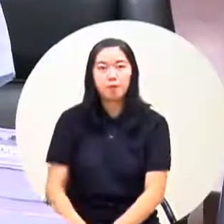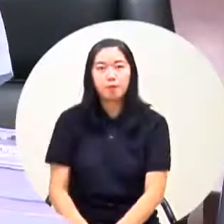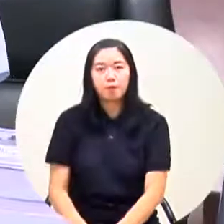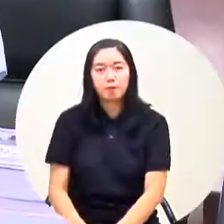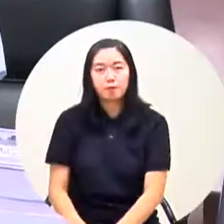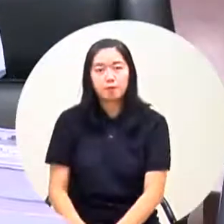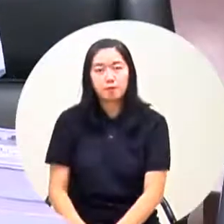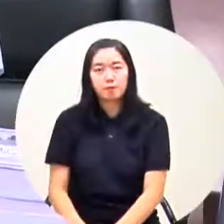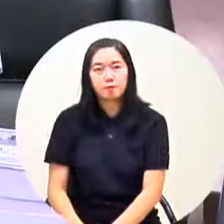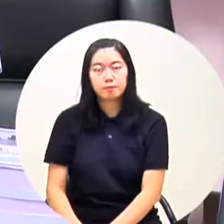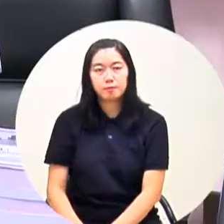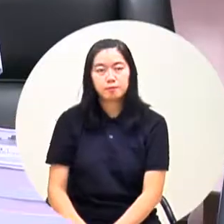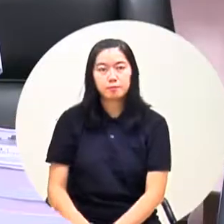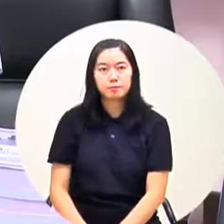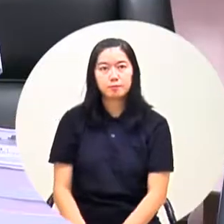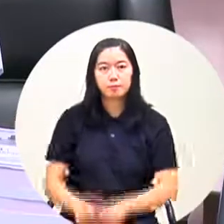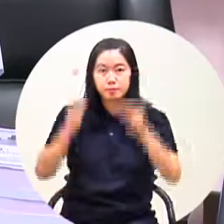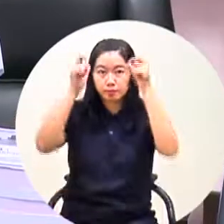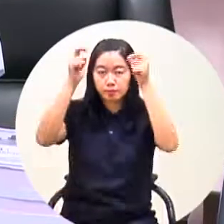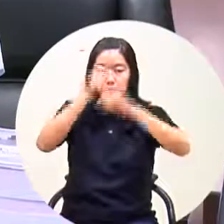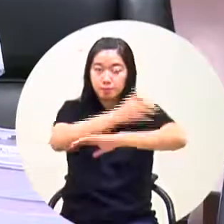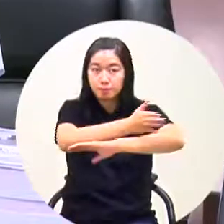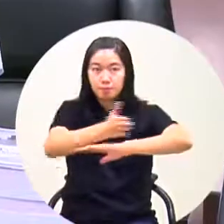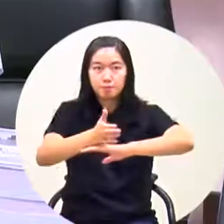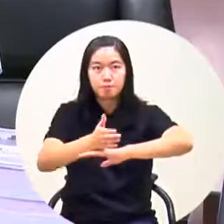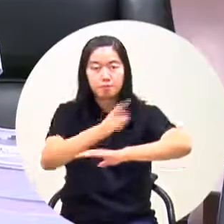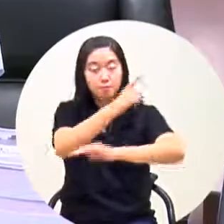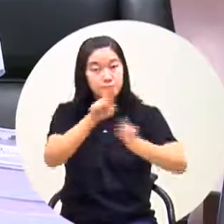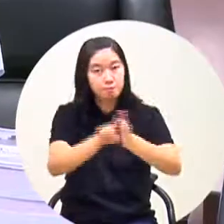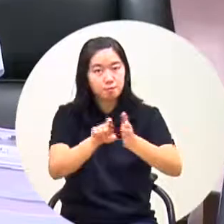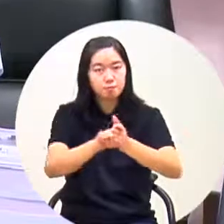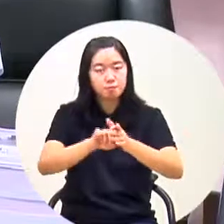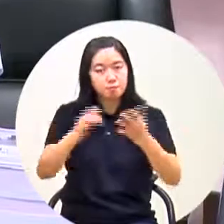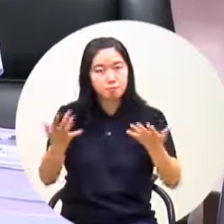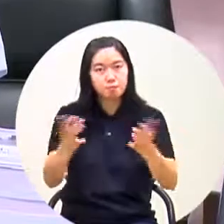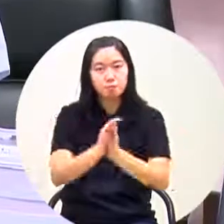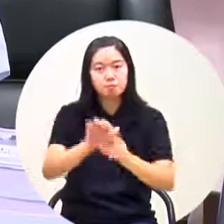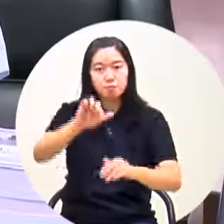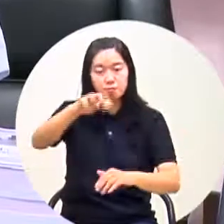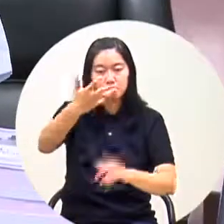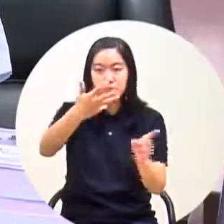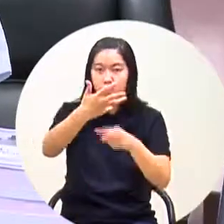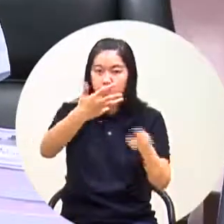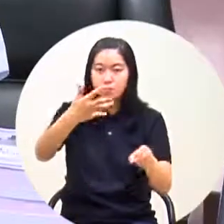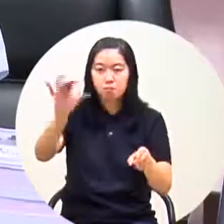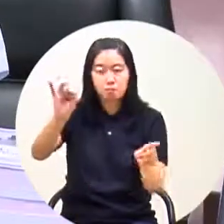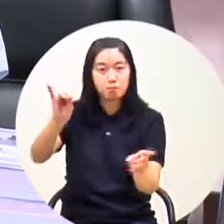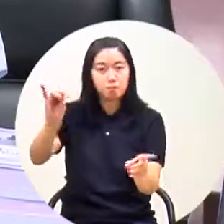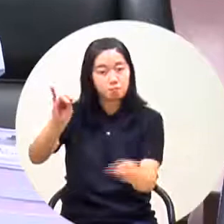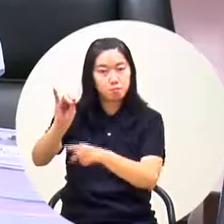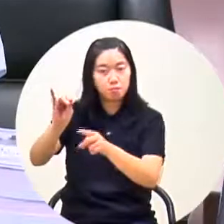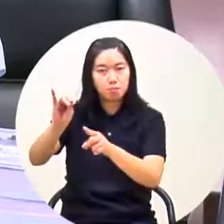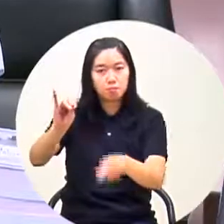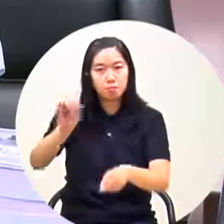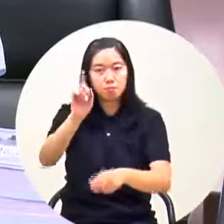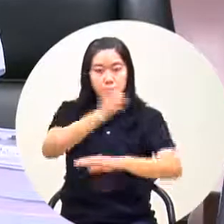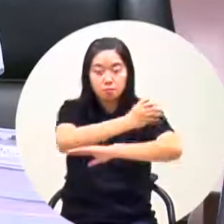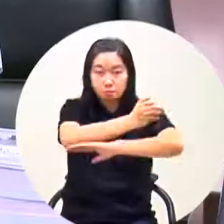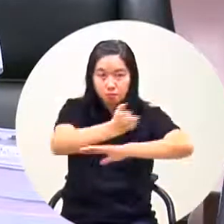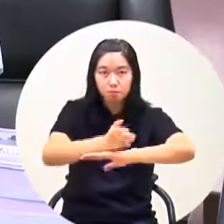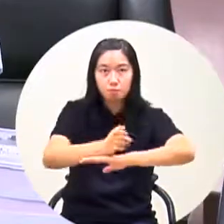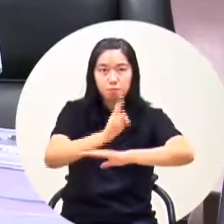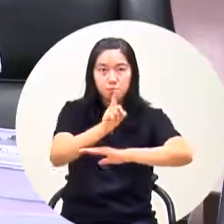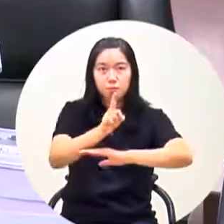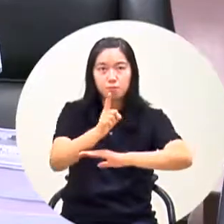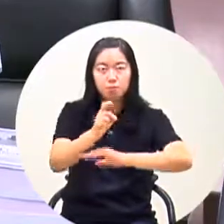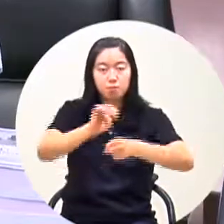听讲过去，啊，高雄县迄个时阵吼，应该是差不多800个至1000个。 这个乡镇吼，啊，到一个清